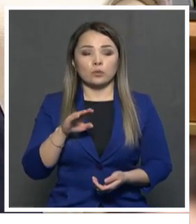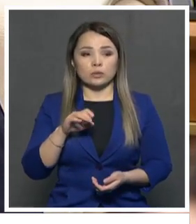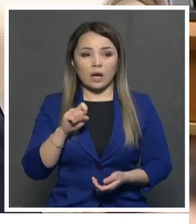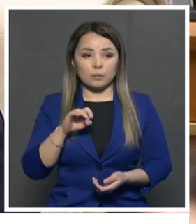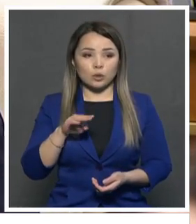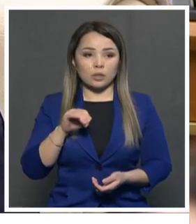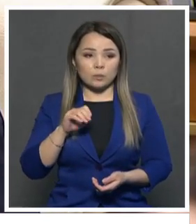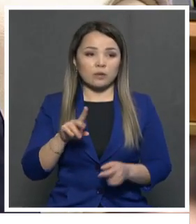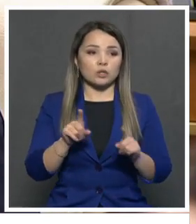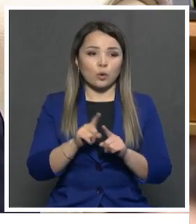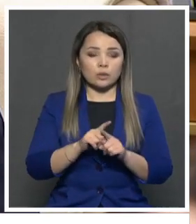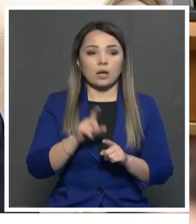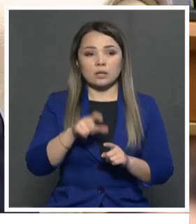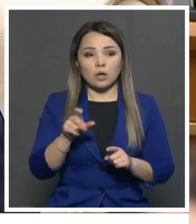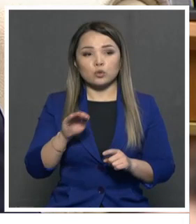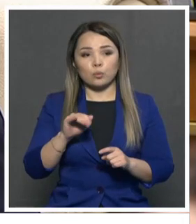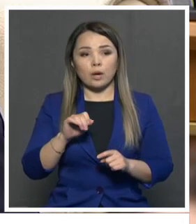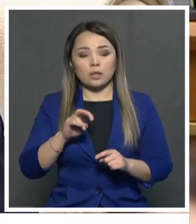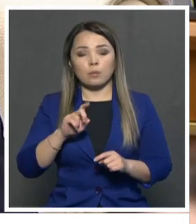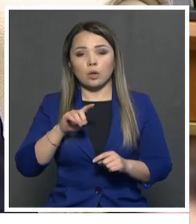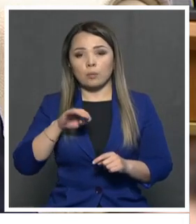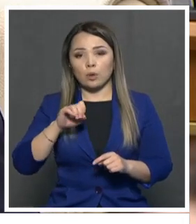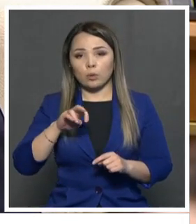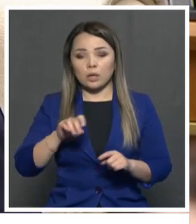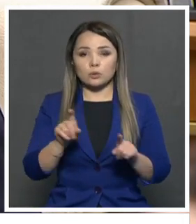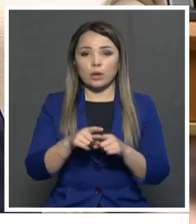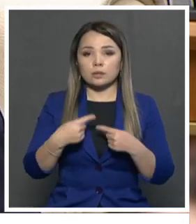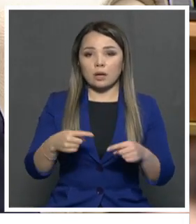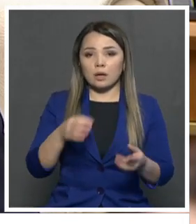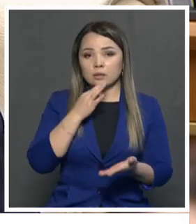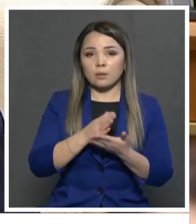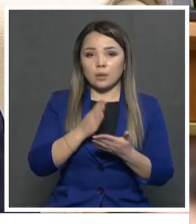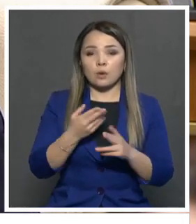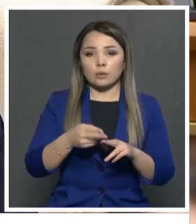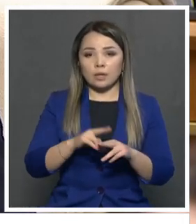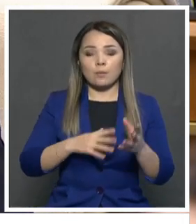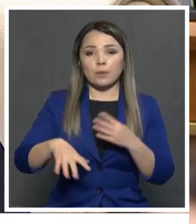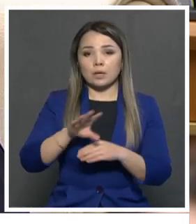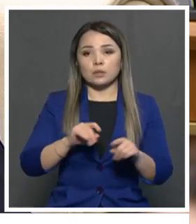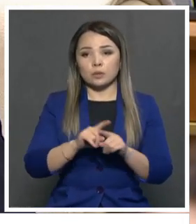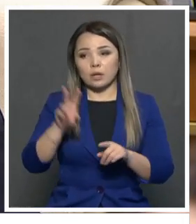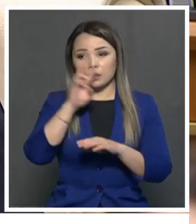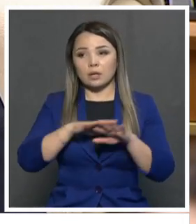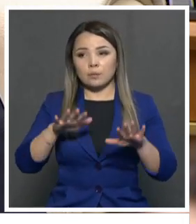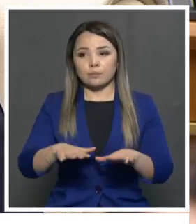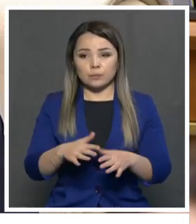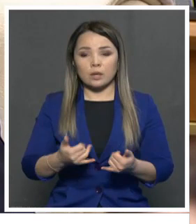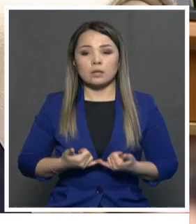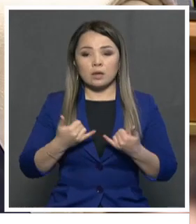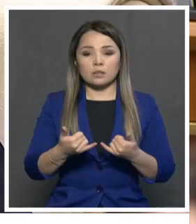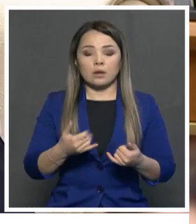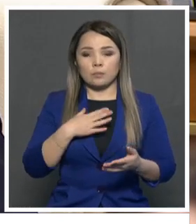Тоқтамысов, Жақабай Әтіғұлы, Жұбандық Болғанбайұлы және тағы басқалы. Олардың барлығы еліміздің азаттығы